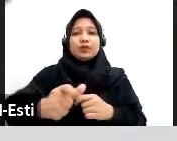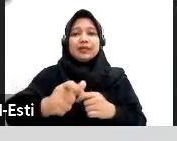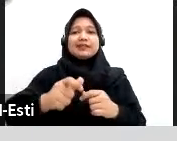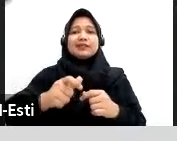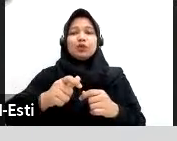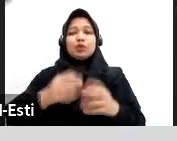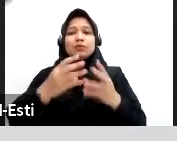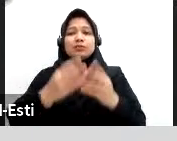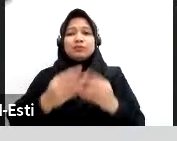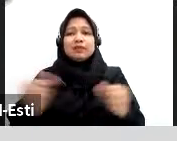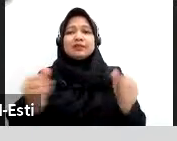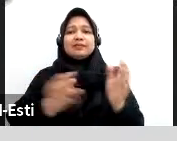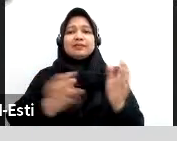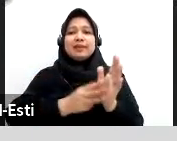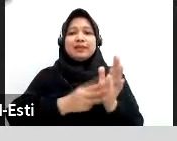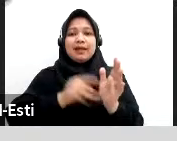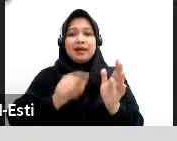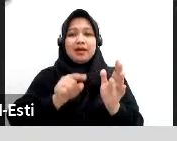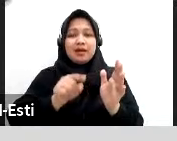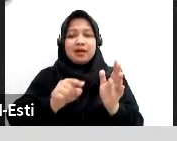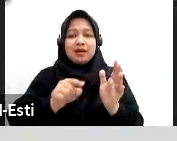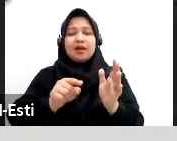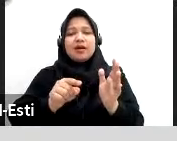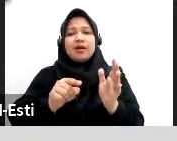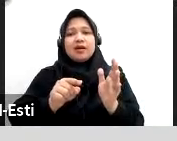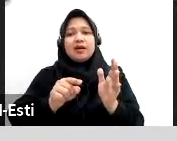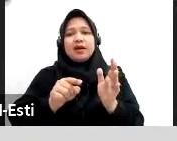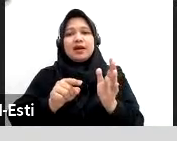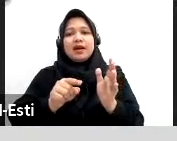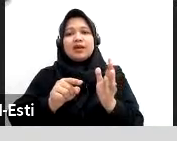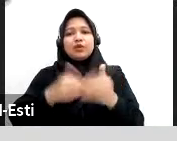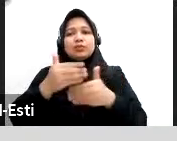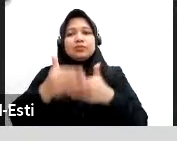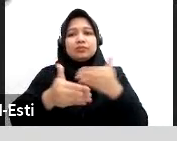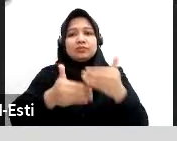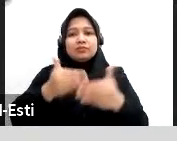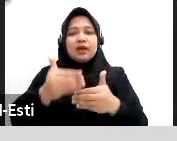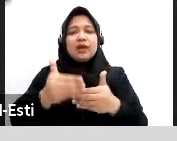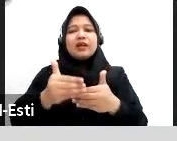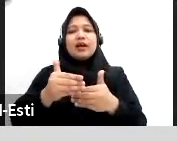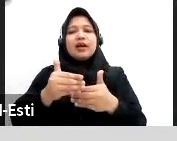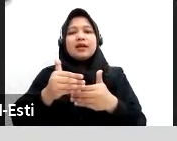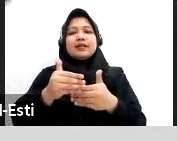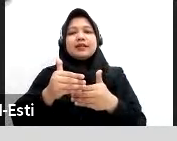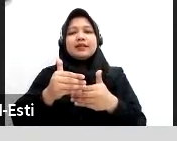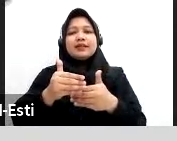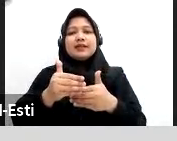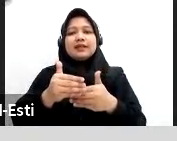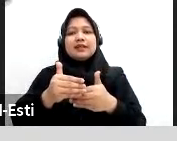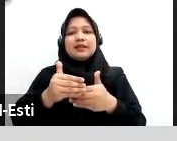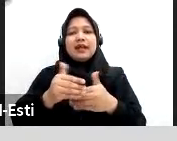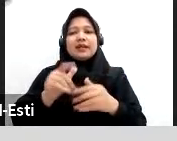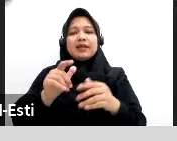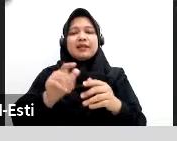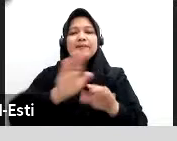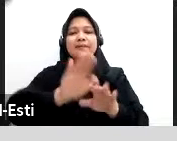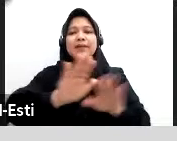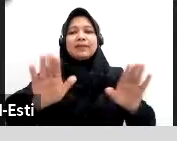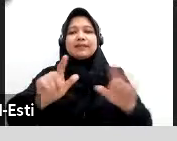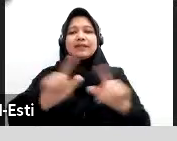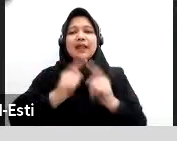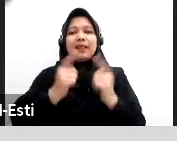sengketa itu dilakukan berdasarkan prosedur beracara di masing-masing lembaga penyelesaian sengketa